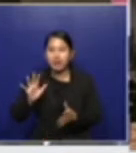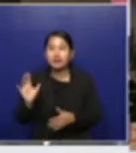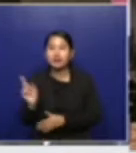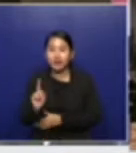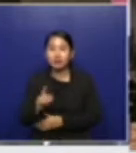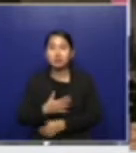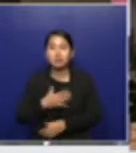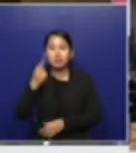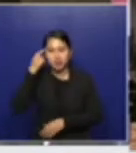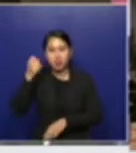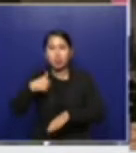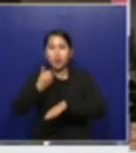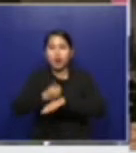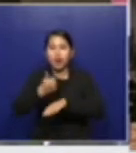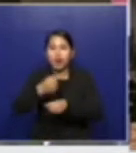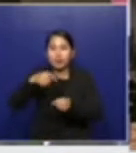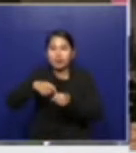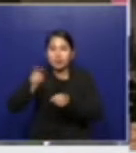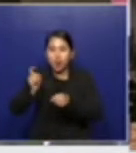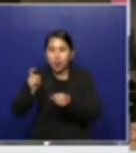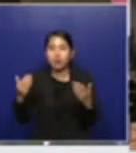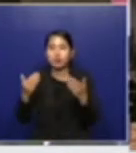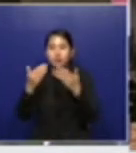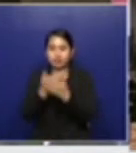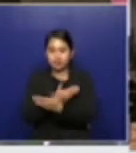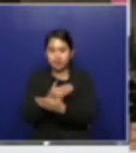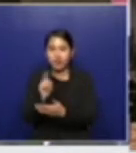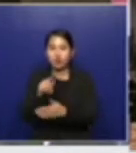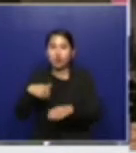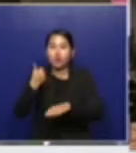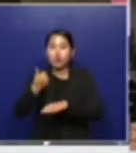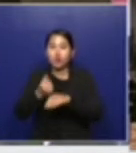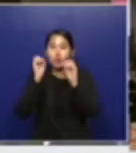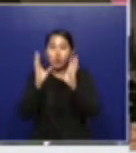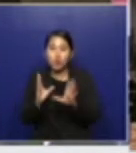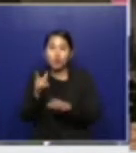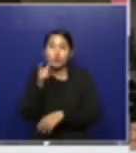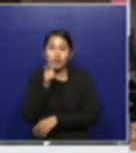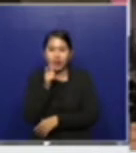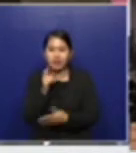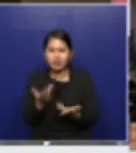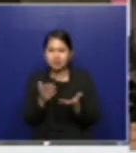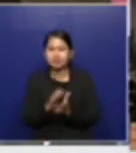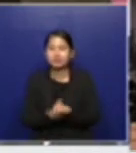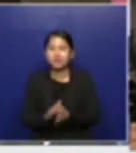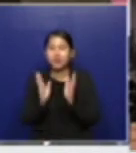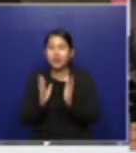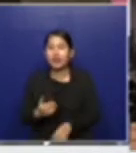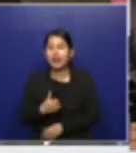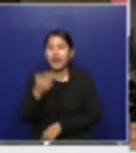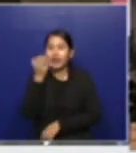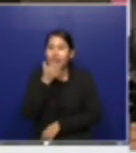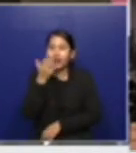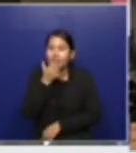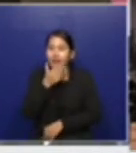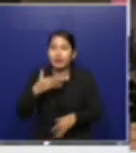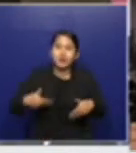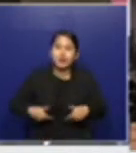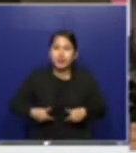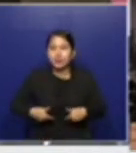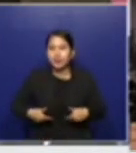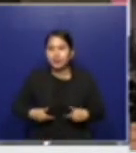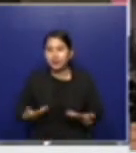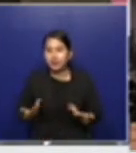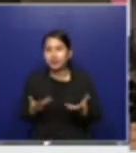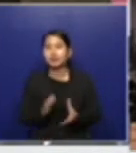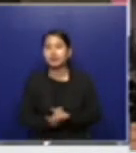ำแหน่งผู้อำนวยการออกเปลี่ยนเป็นตำแหน่งครูใหญ่ คนมันพากันหัวเราะกันทั้งประเทศแล้วคิด